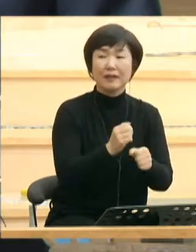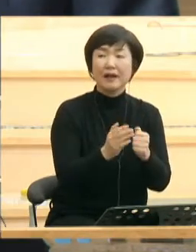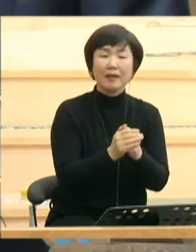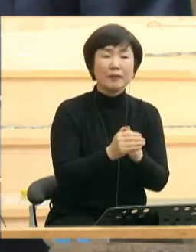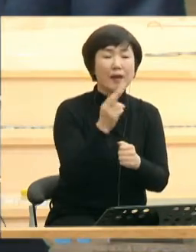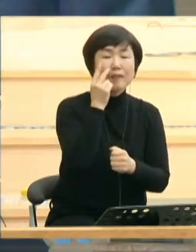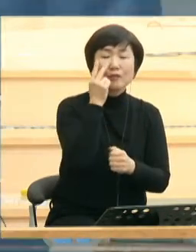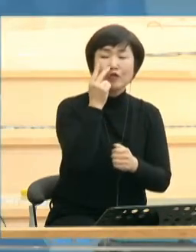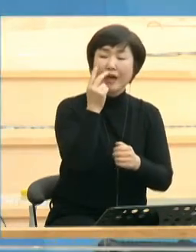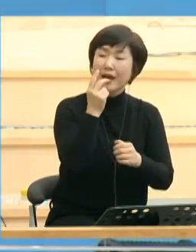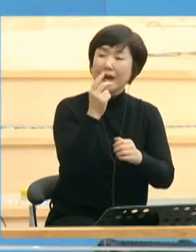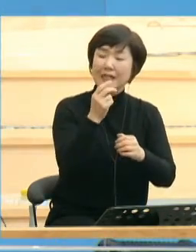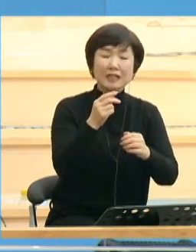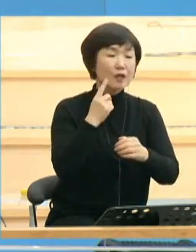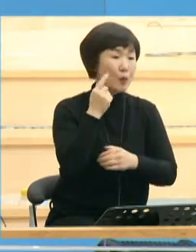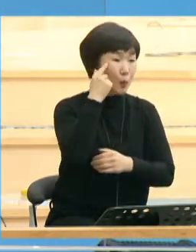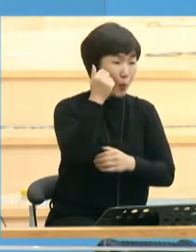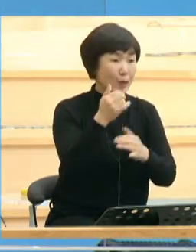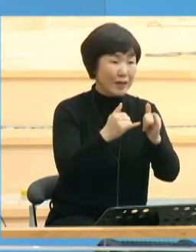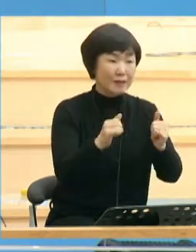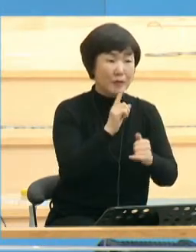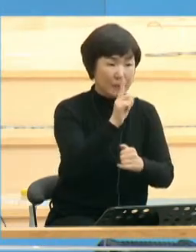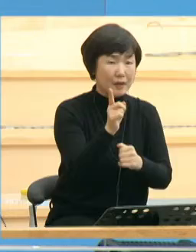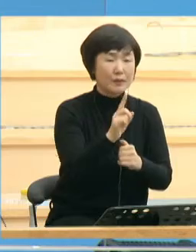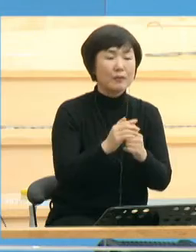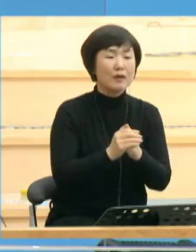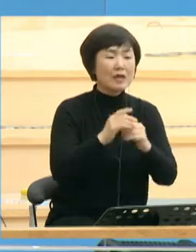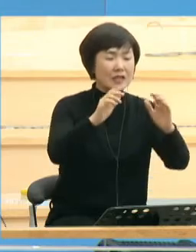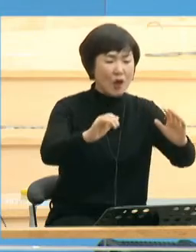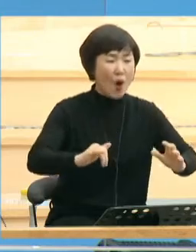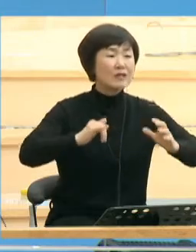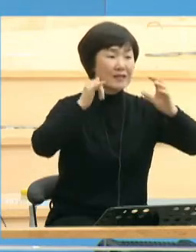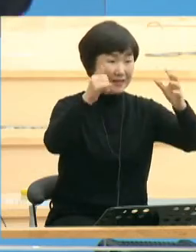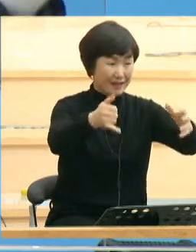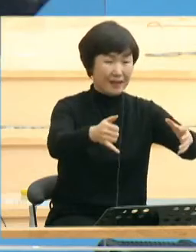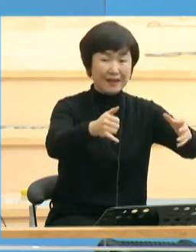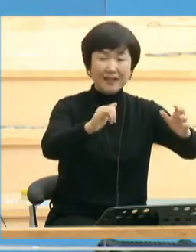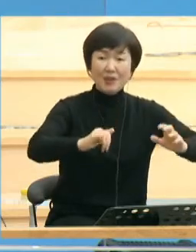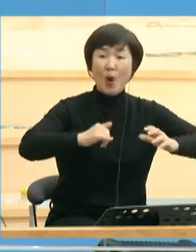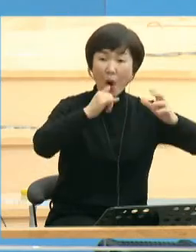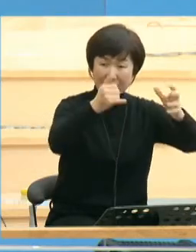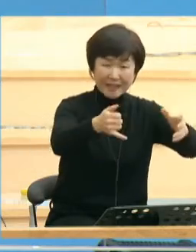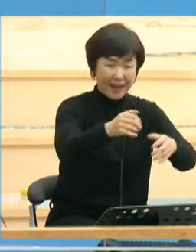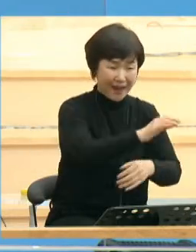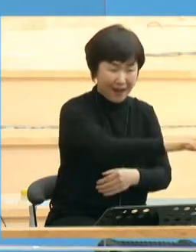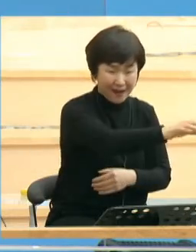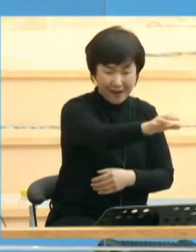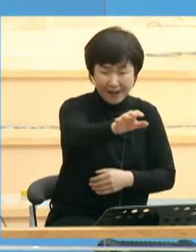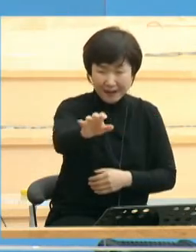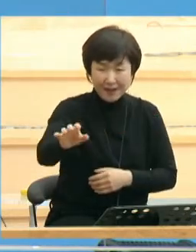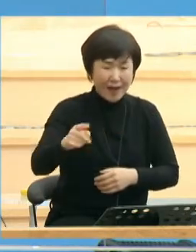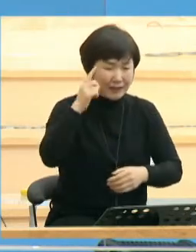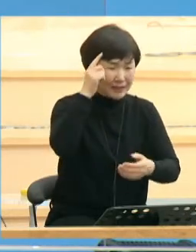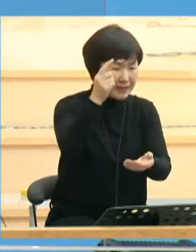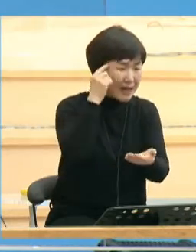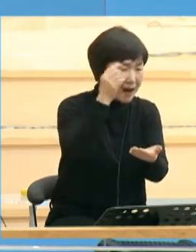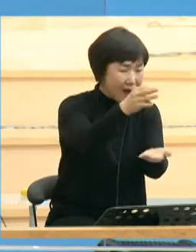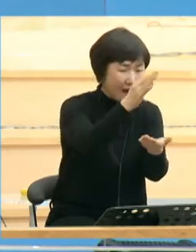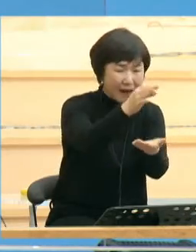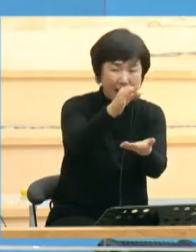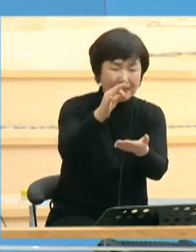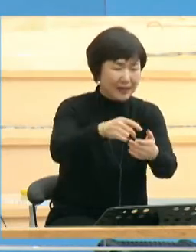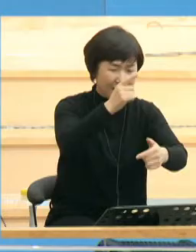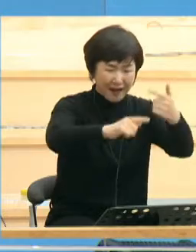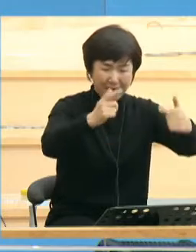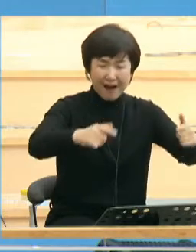잉크하트 를 뭐라고 말 하냐면 이런 말해요 전 세계 3대 * 어떤 가치관에 어떤 격차가 아니겠다